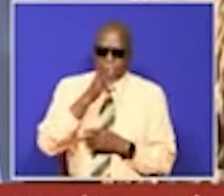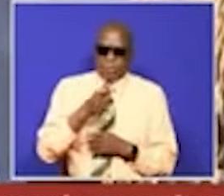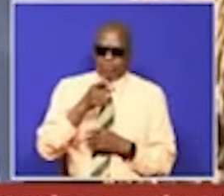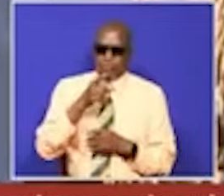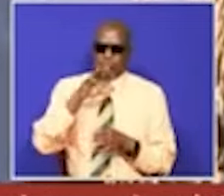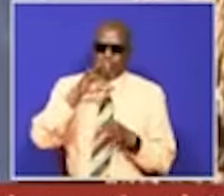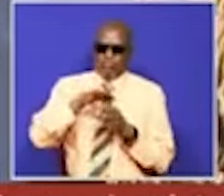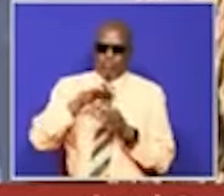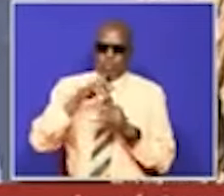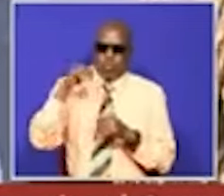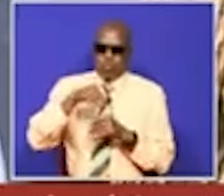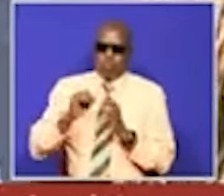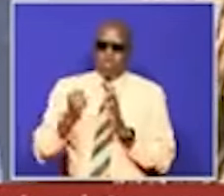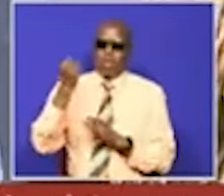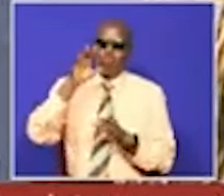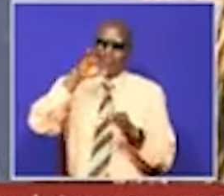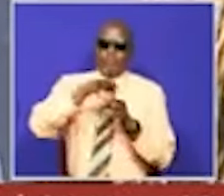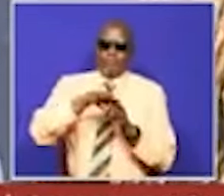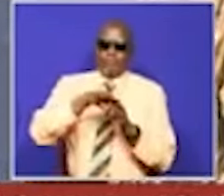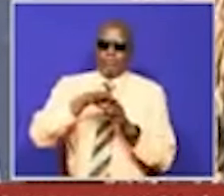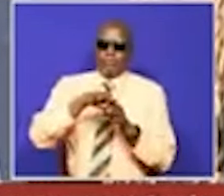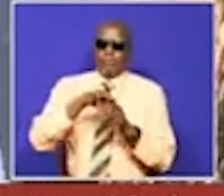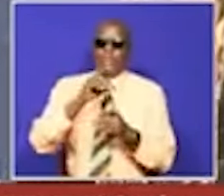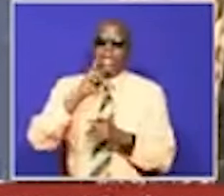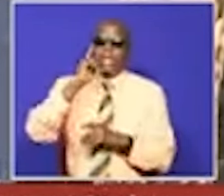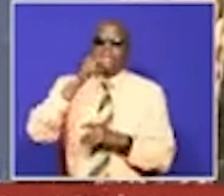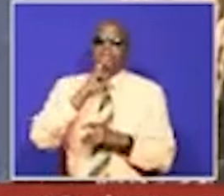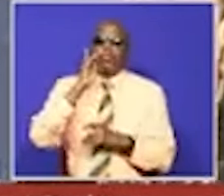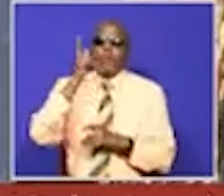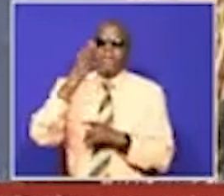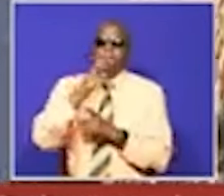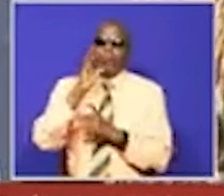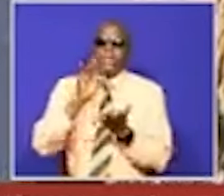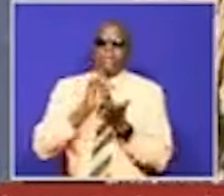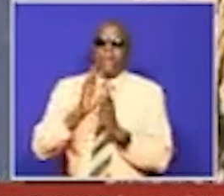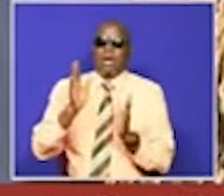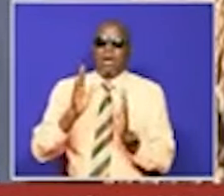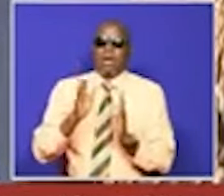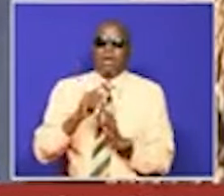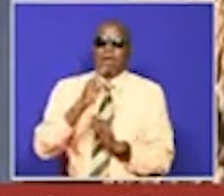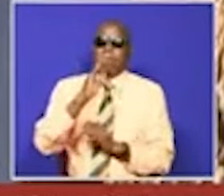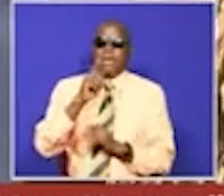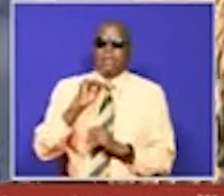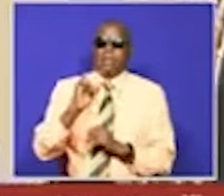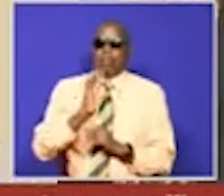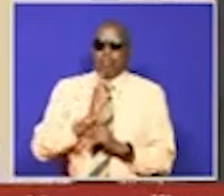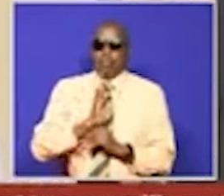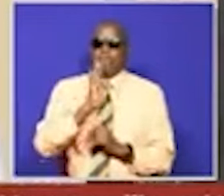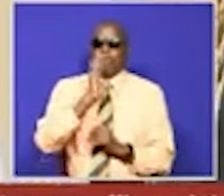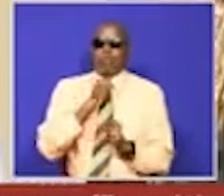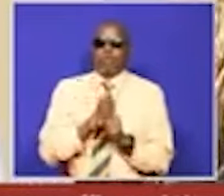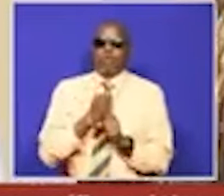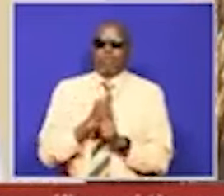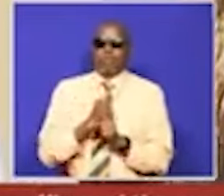asubuhi tukampea kura, na tukukua tunasema tutakuja siku moja kumtoa. Badi aache afanye kazi yake. Mimi nimesimamilia